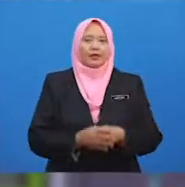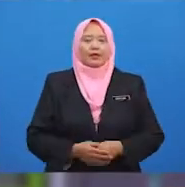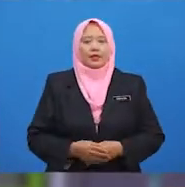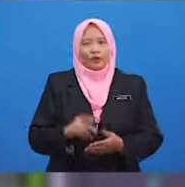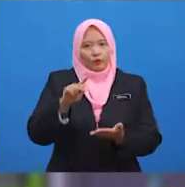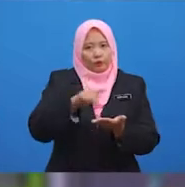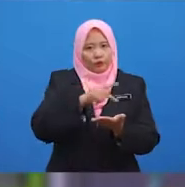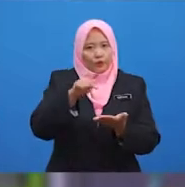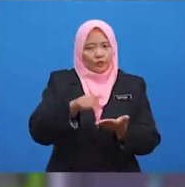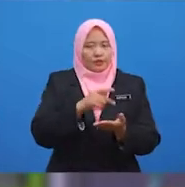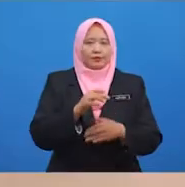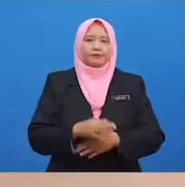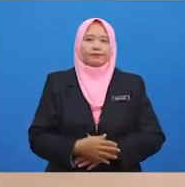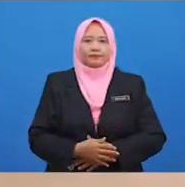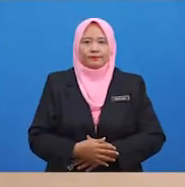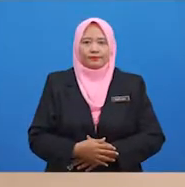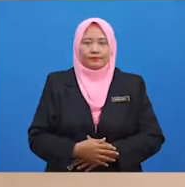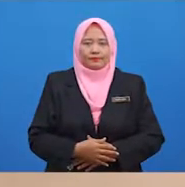Kasih.